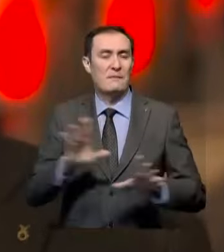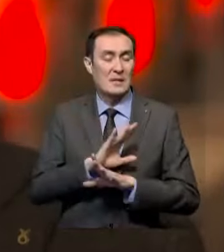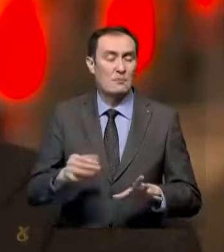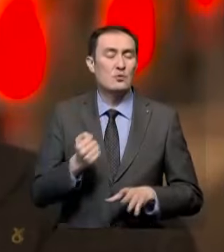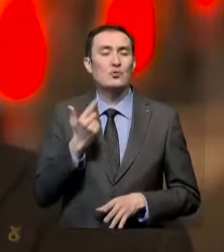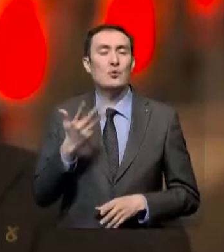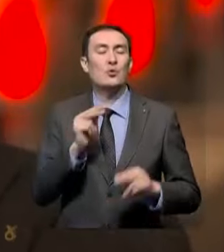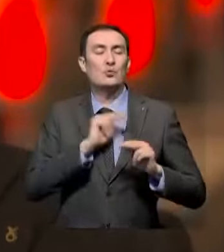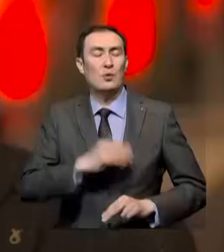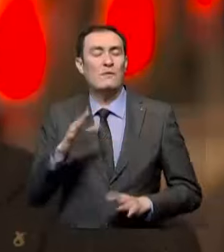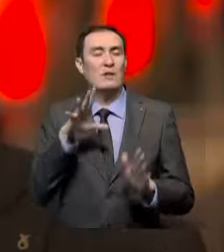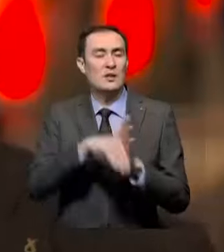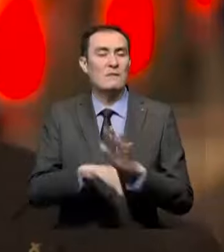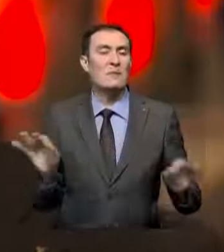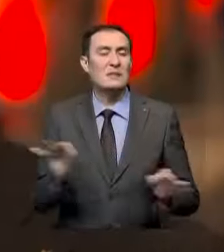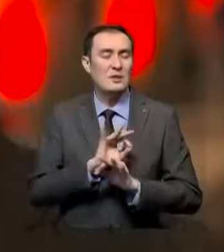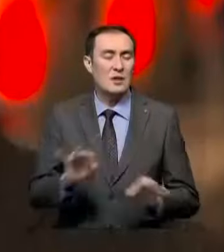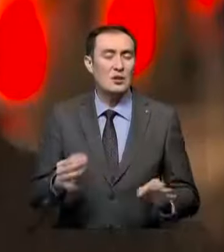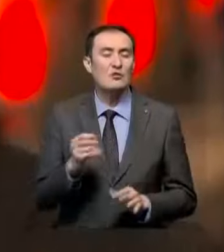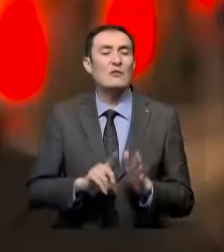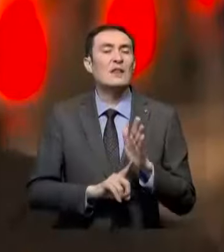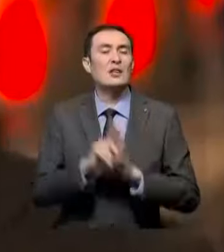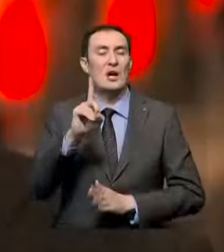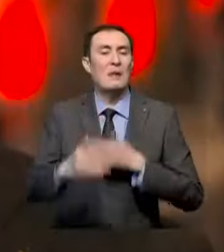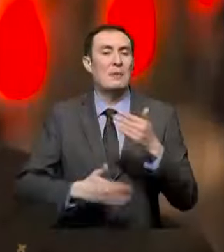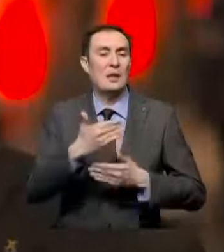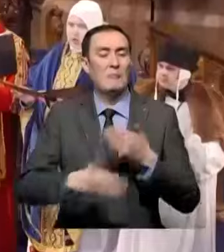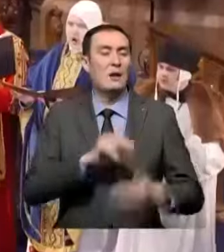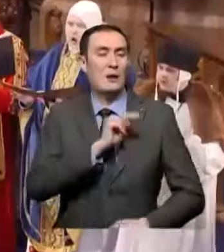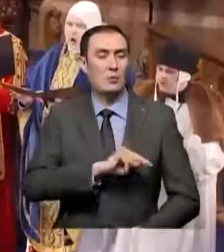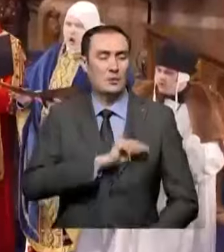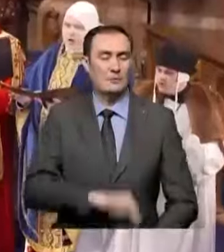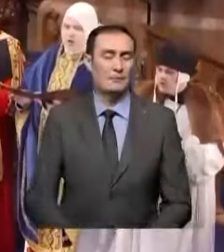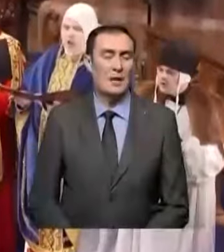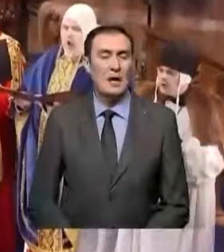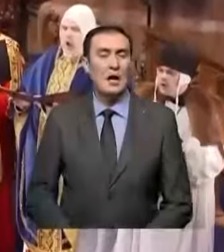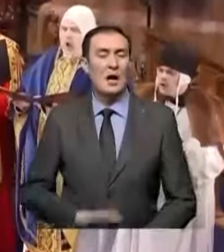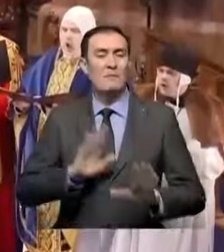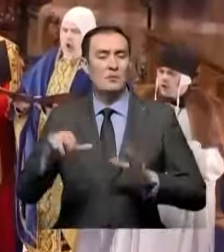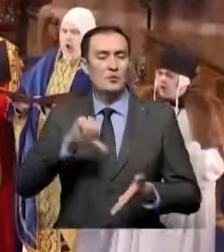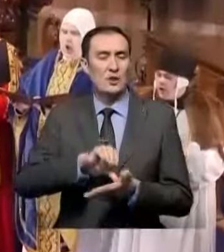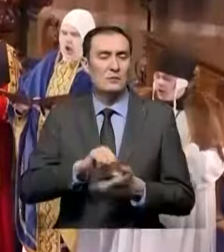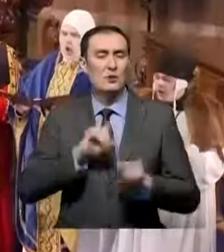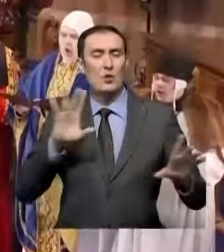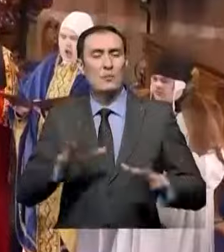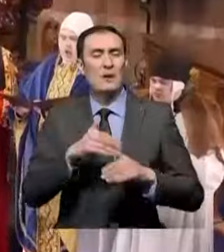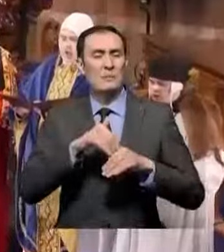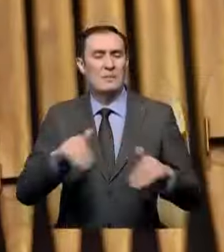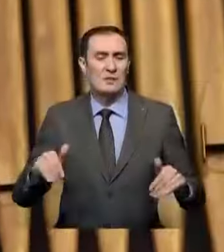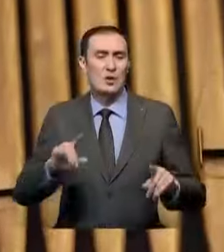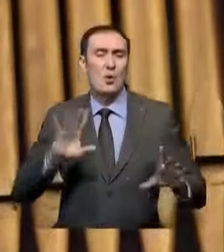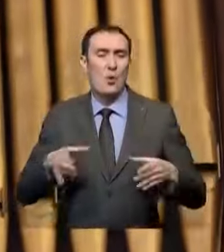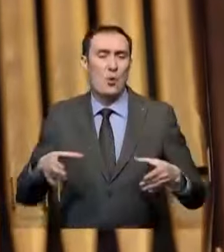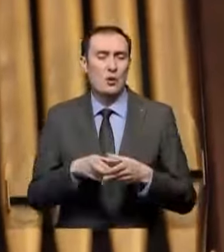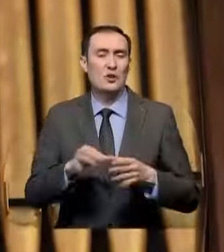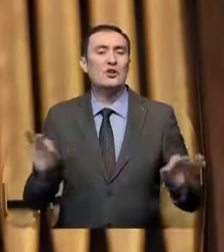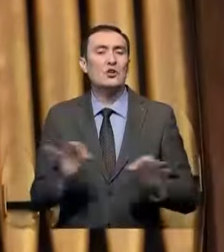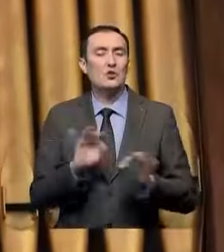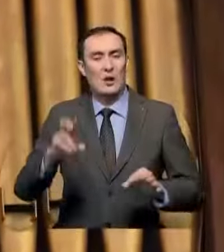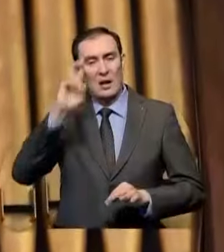Сколько труда он вложил в произведение еще на начальном этапе работы. В постановке участвуют оперные певцы, хор и